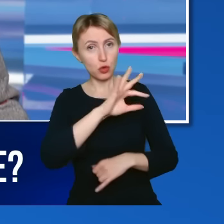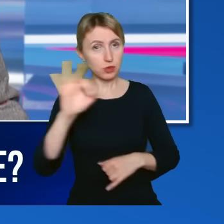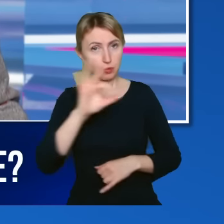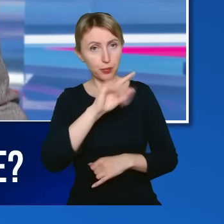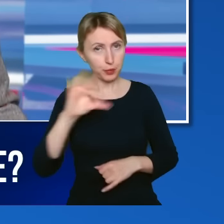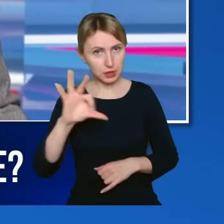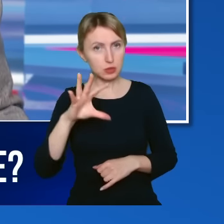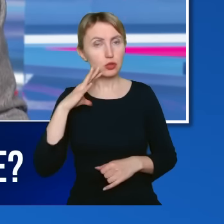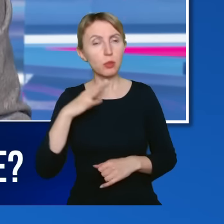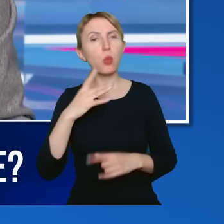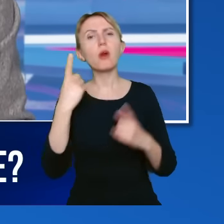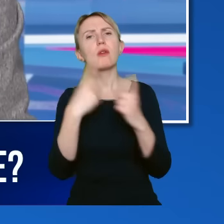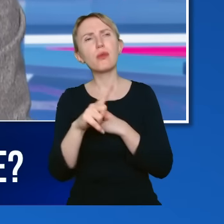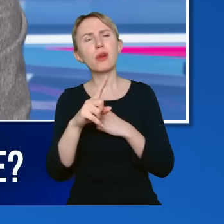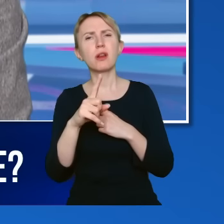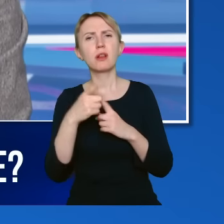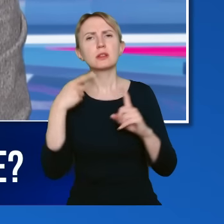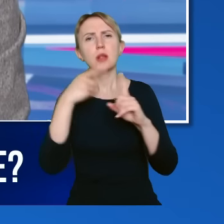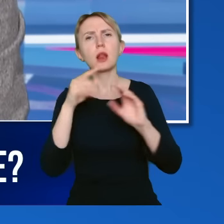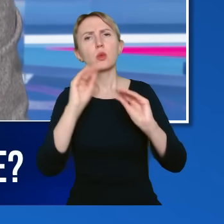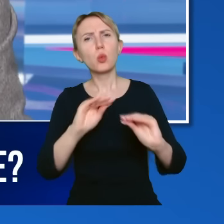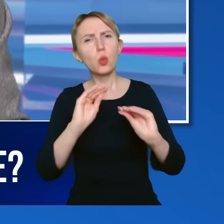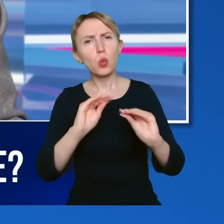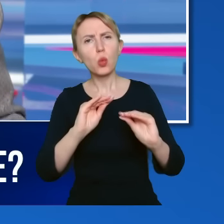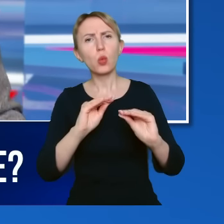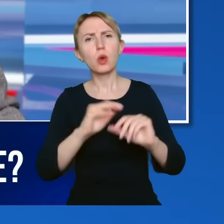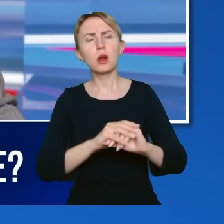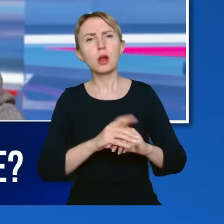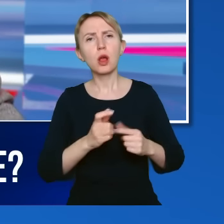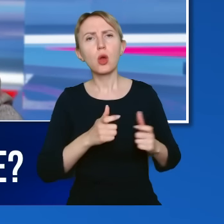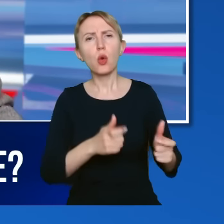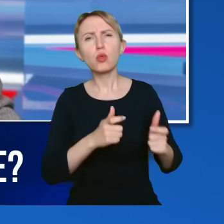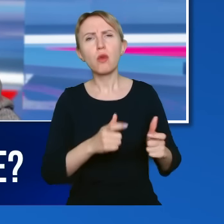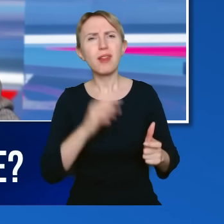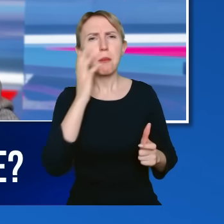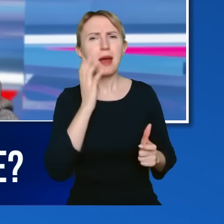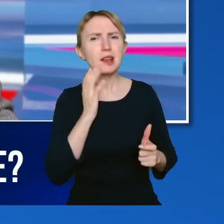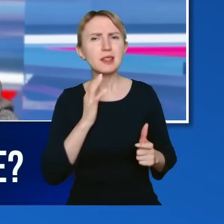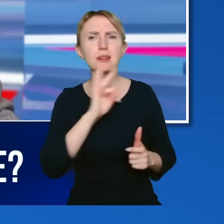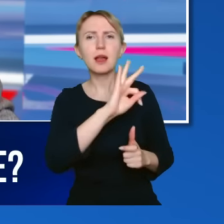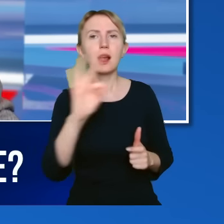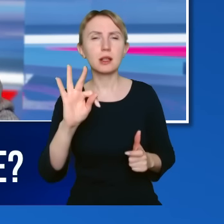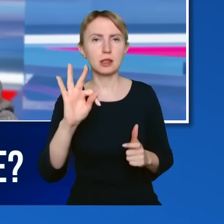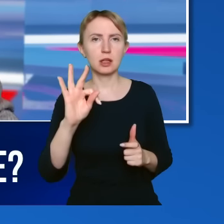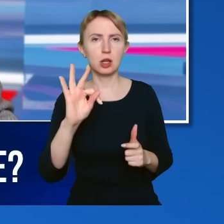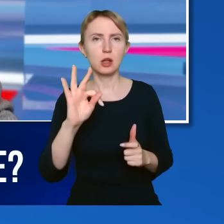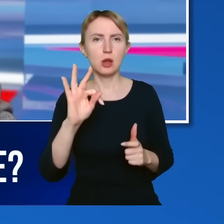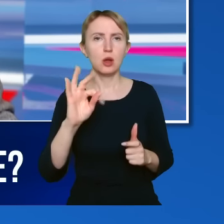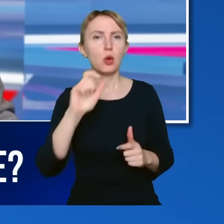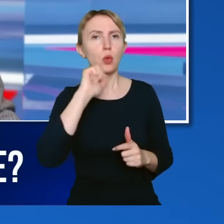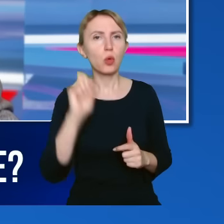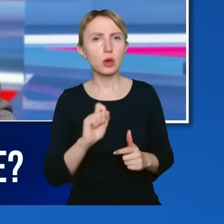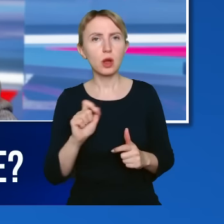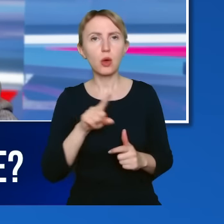tam w ogóle wysyłali jakieś misje, żeby uczyć hodowli malin tam Ukraińców i teraz mamy problem z tym, że oni się nauczyli i z